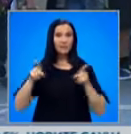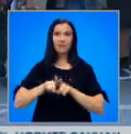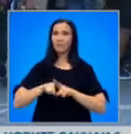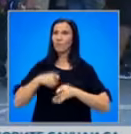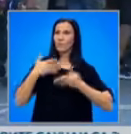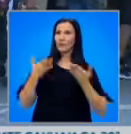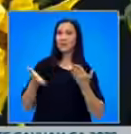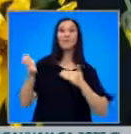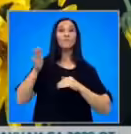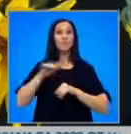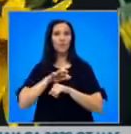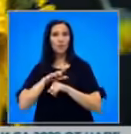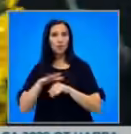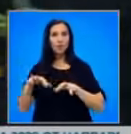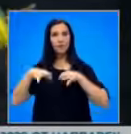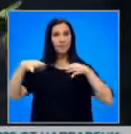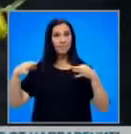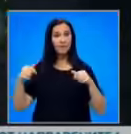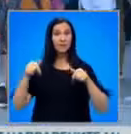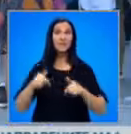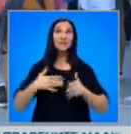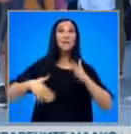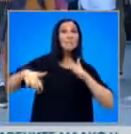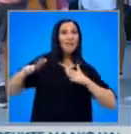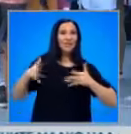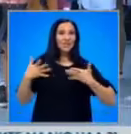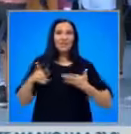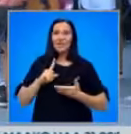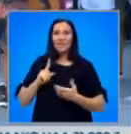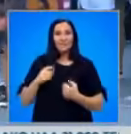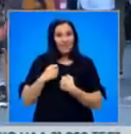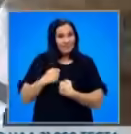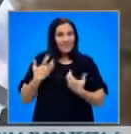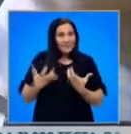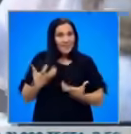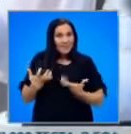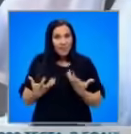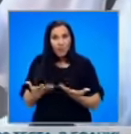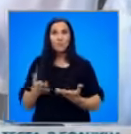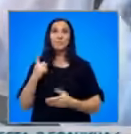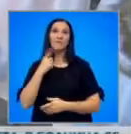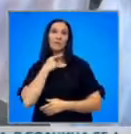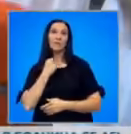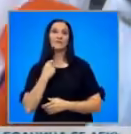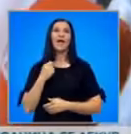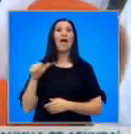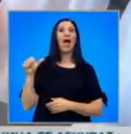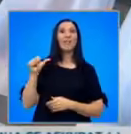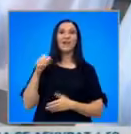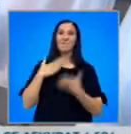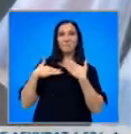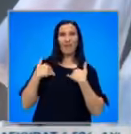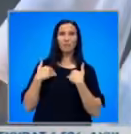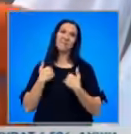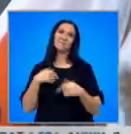празник, въпреки COVID-19 и мерките, днес най-щастливи и нетърпеливи са първокласниците. Не ли е приятно ми е? И на мен ми е